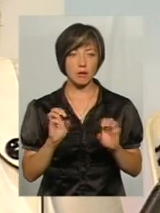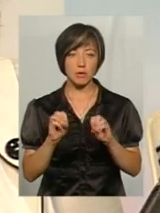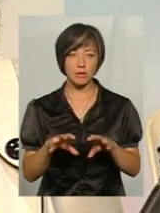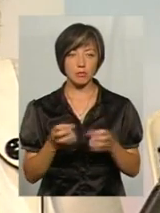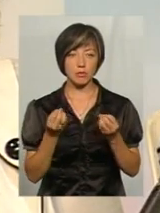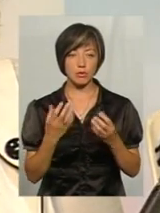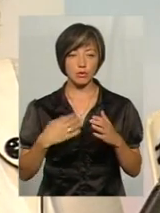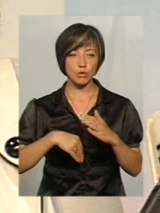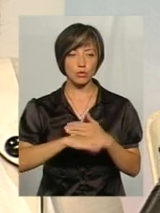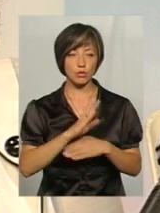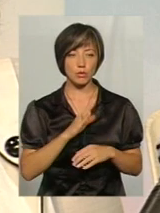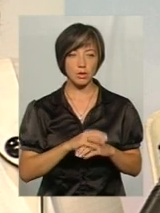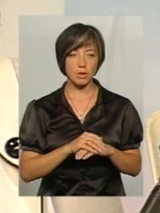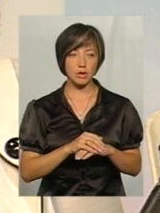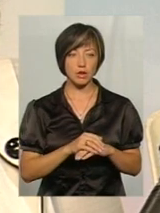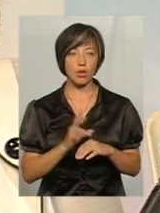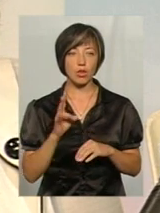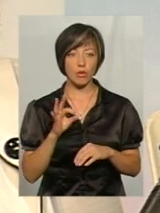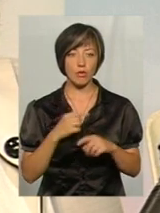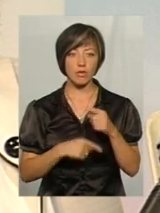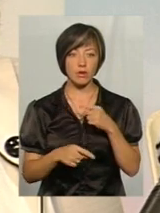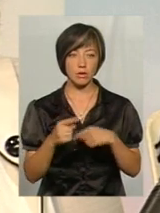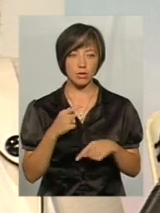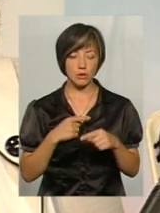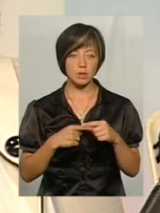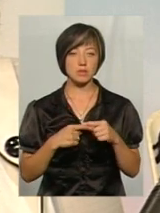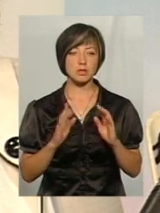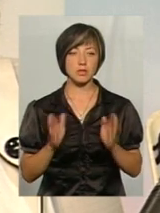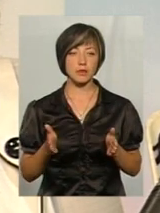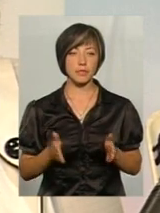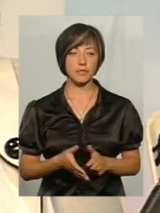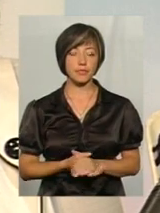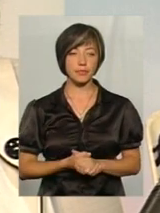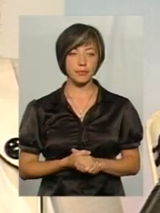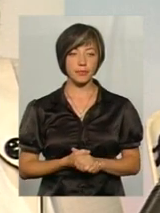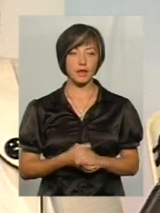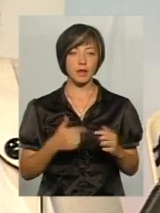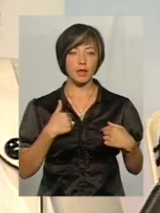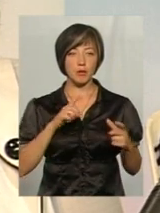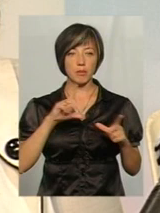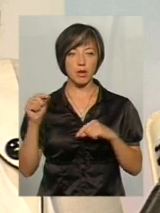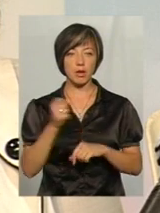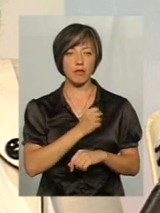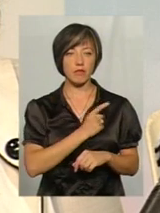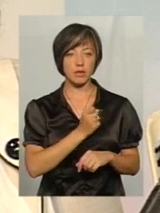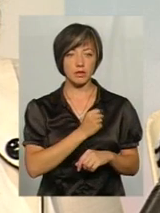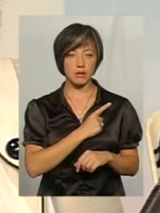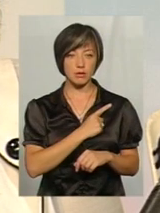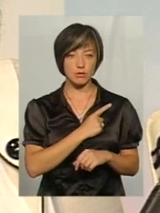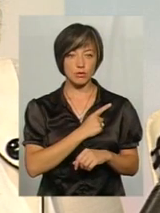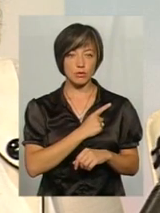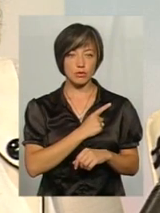просто уходит, ну, вернется. Я поехала в Одессу